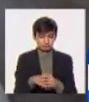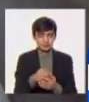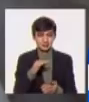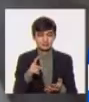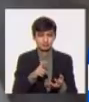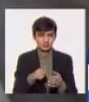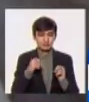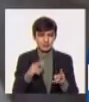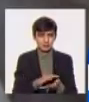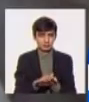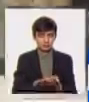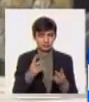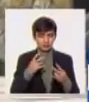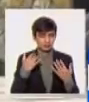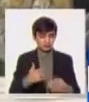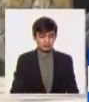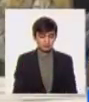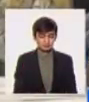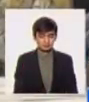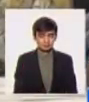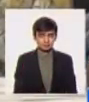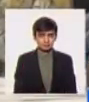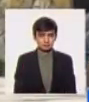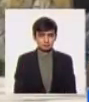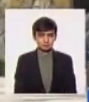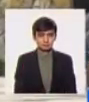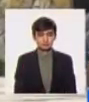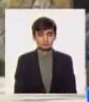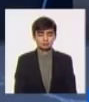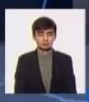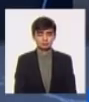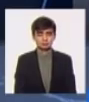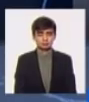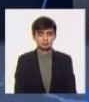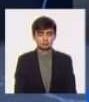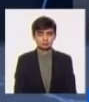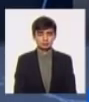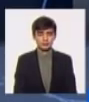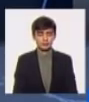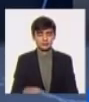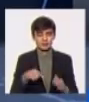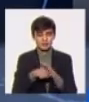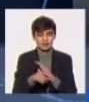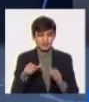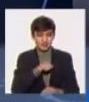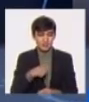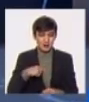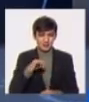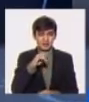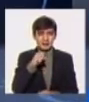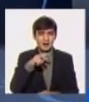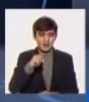их антисептиками. Нина Шапо, Елена Досова, Информбюро, Костанай. В условиях самоизоляции мы все